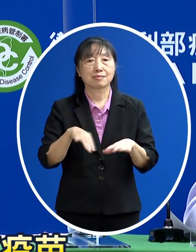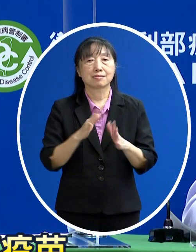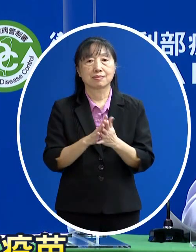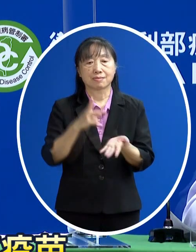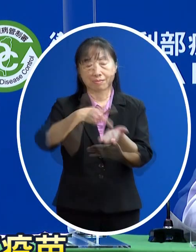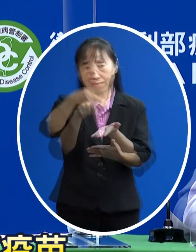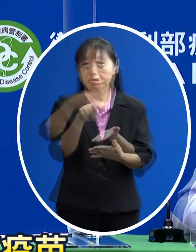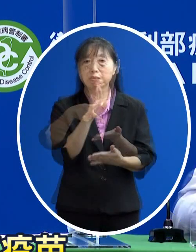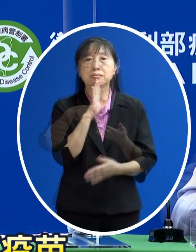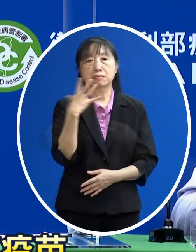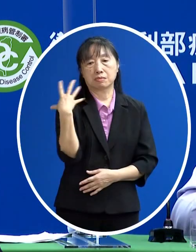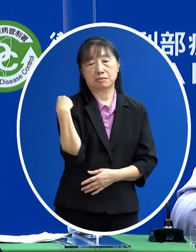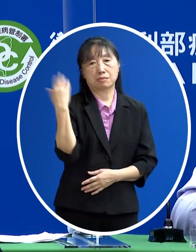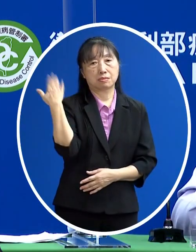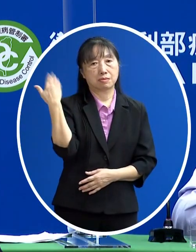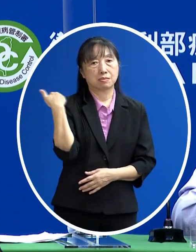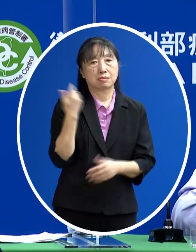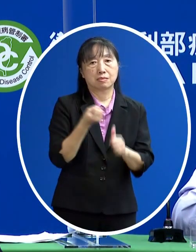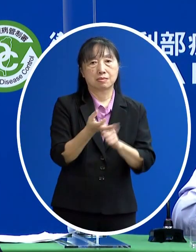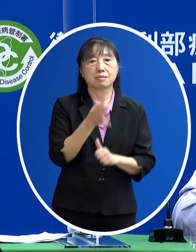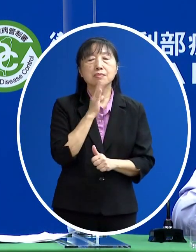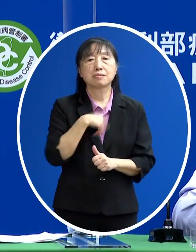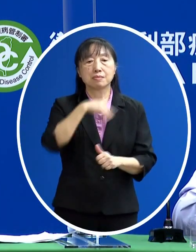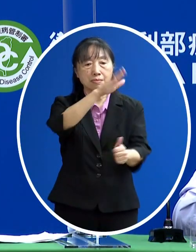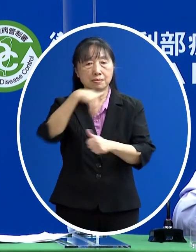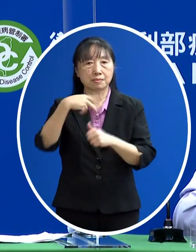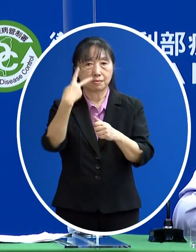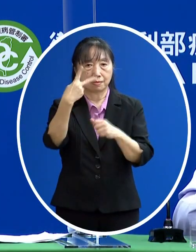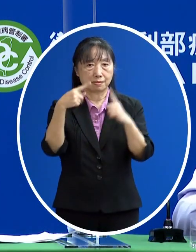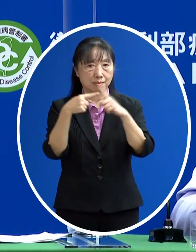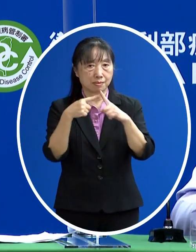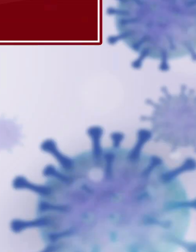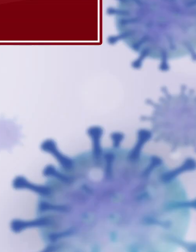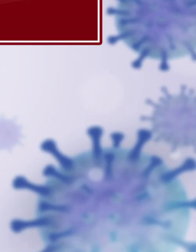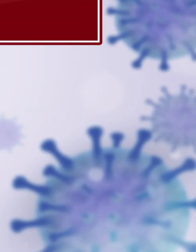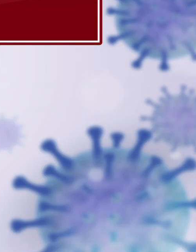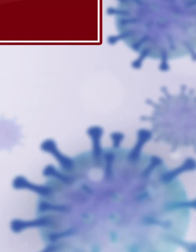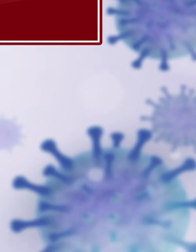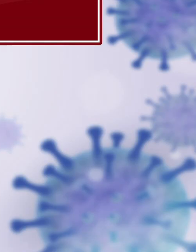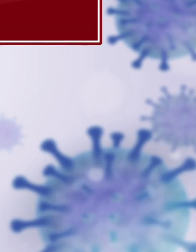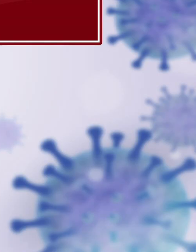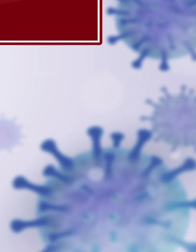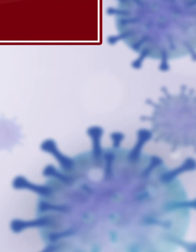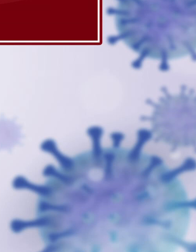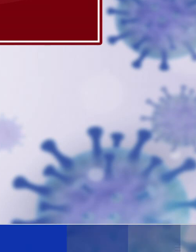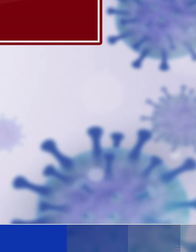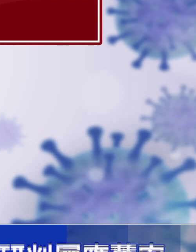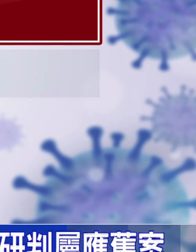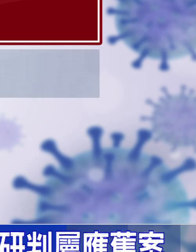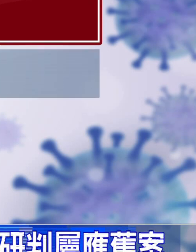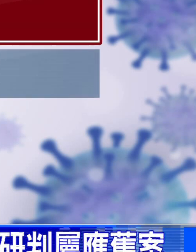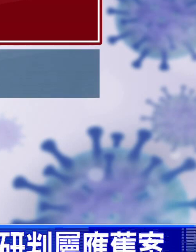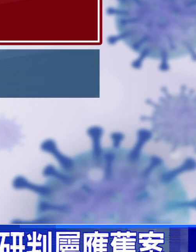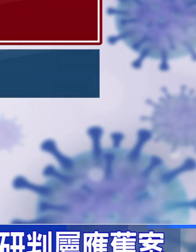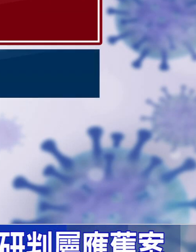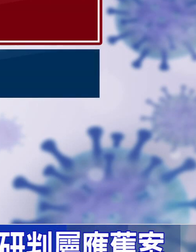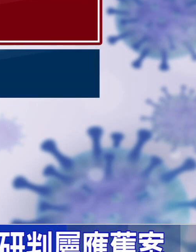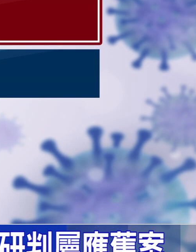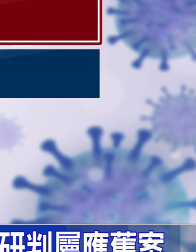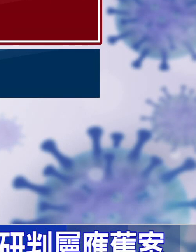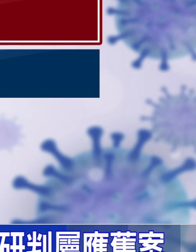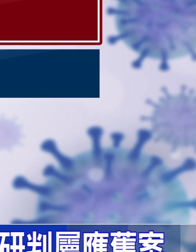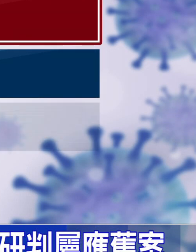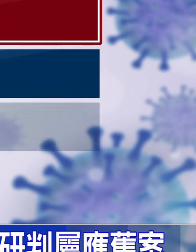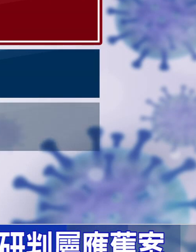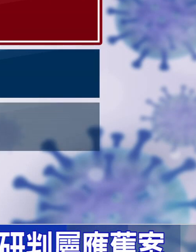的 AZ 疫苗，框列接触者2人列为居家隔离。 个案完整接种过疫苗，却还是染疫，再次采